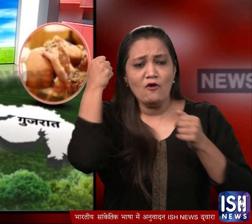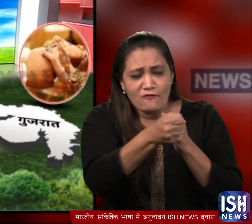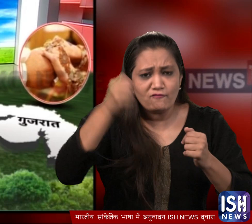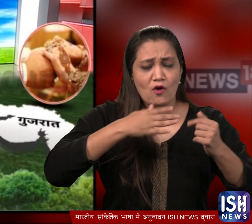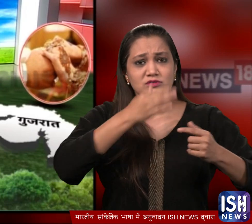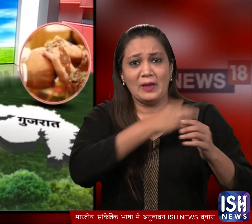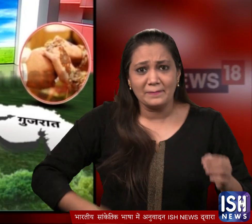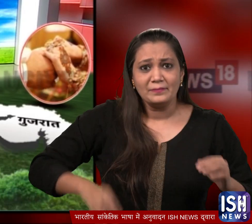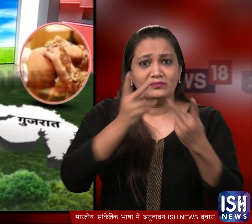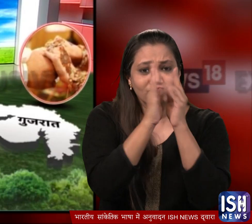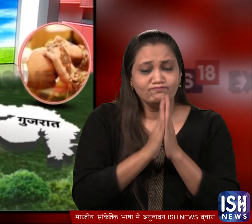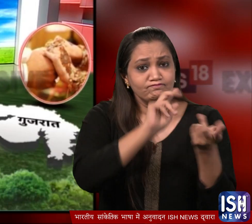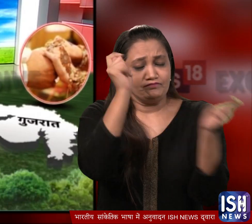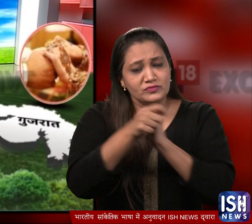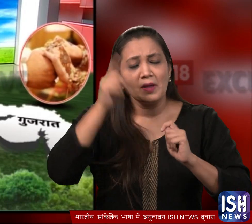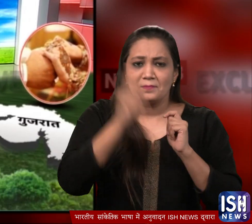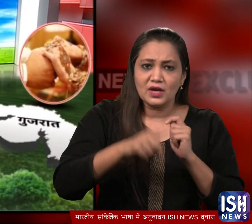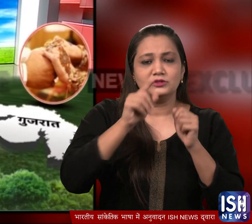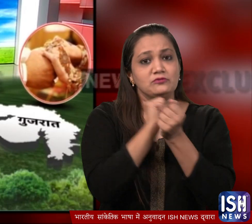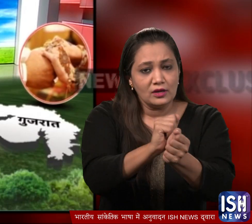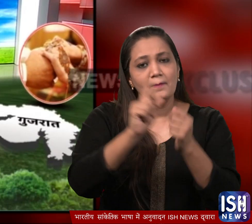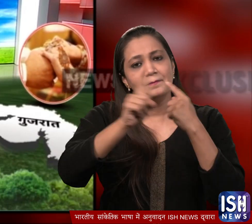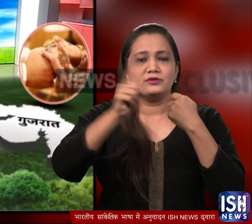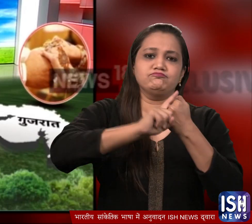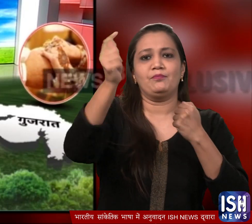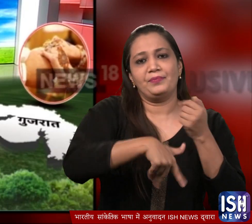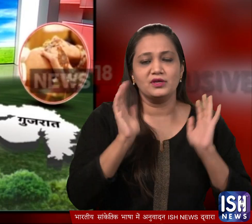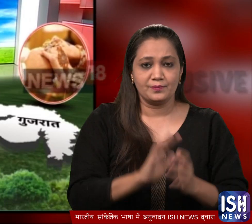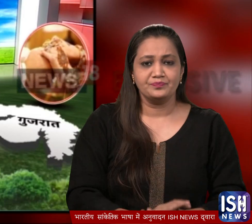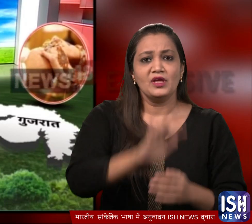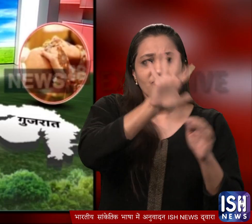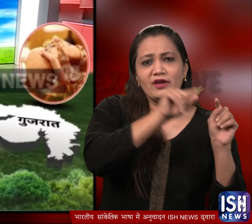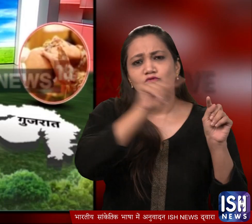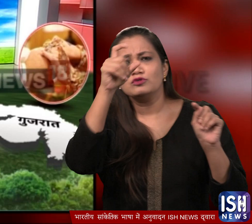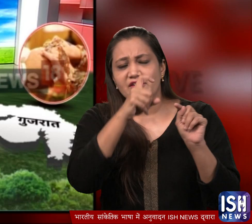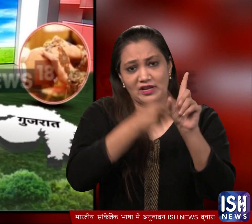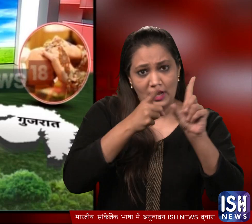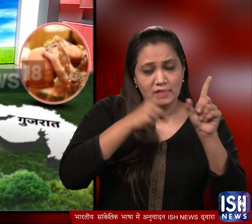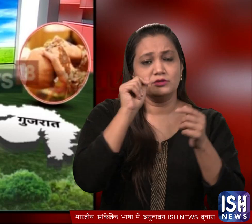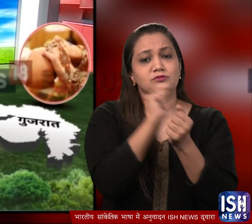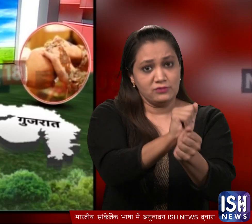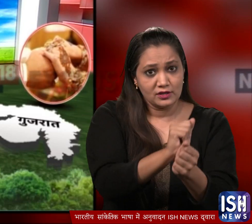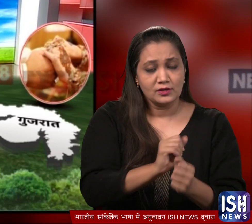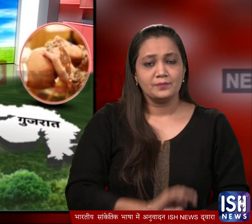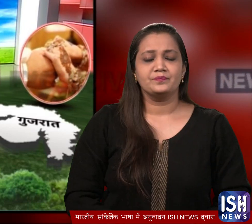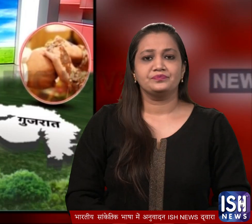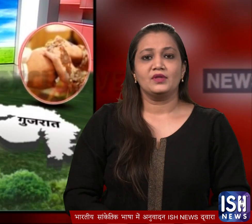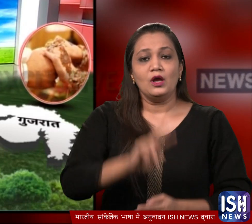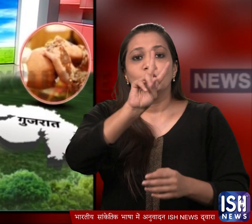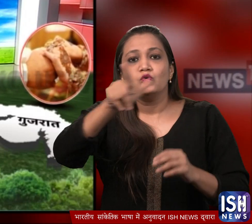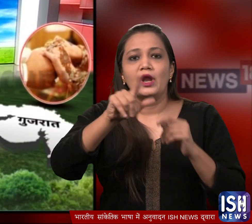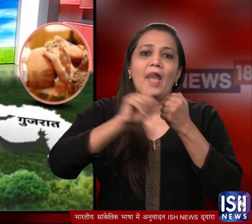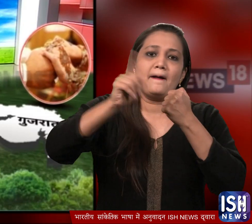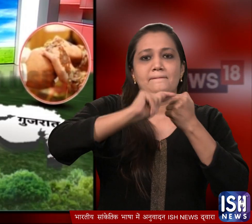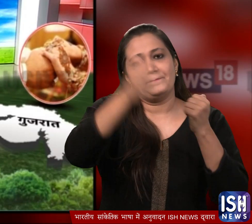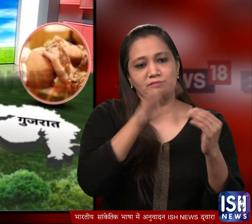धर्म परिवर्तन करवाने पर सजा और जुर्माने का जिक्र है, जिसके तहत 5 से 7 साल की सजा का प्रावधान किया गया है। साथ ही 2 लाख